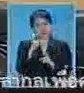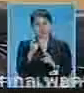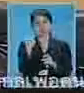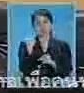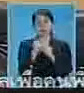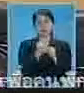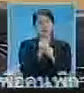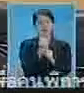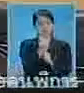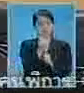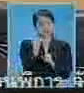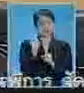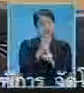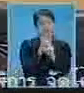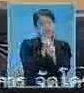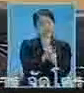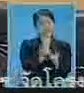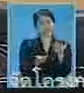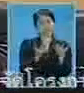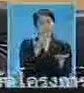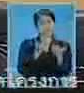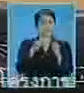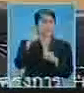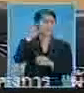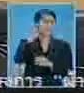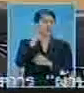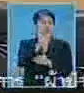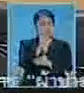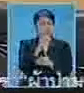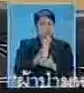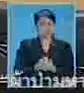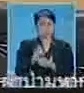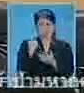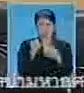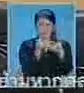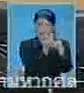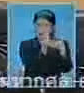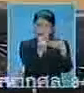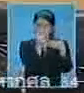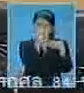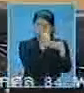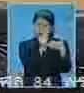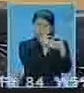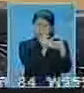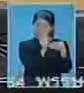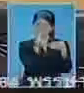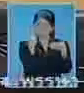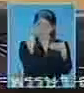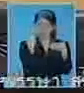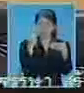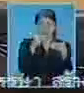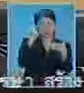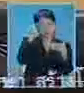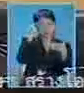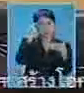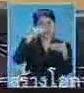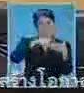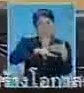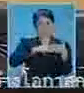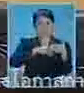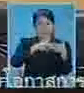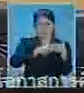ไหร่ก็แล้วแต่ความเชื่อแต่เกือบทุกกรณีก็จะมีเลขเด็ดจะมีเลขในฝันเลขใน